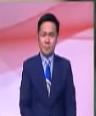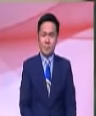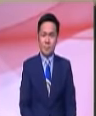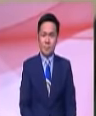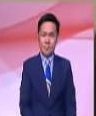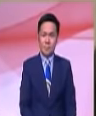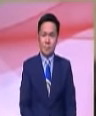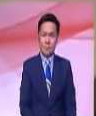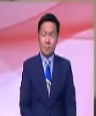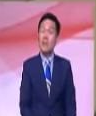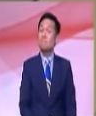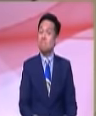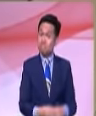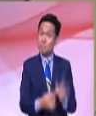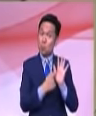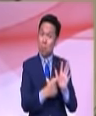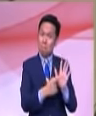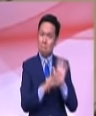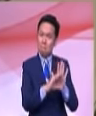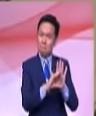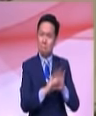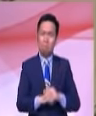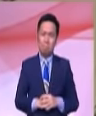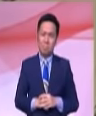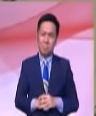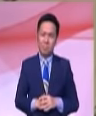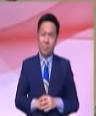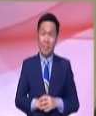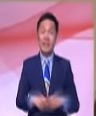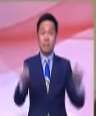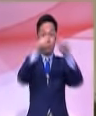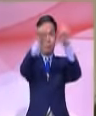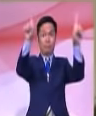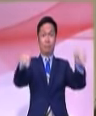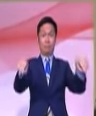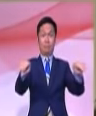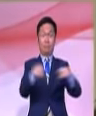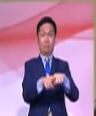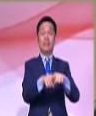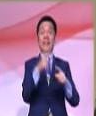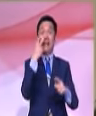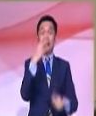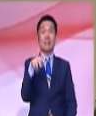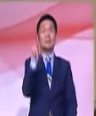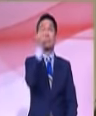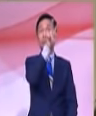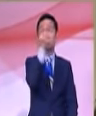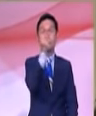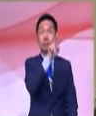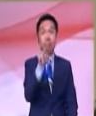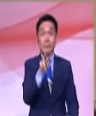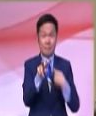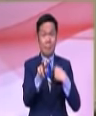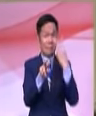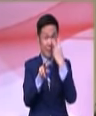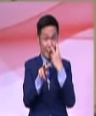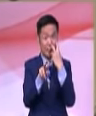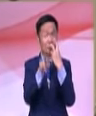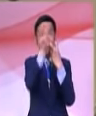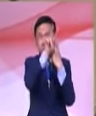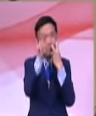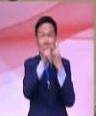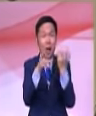okay, apabila saya membaca sesuatu yang ada di skrin pada masa ini, saya